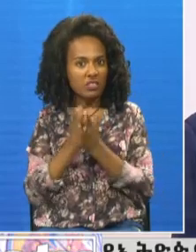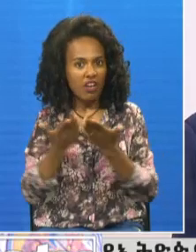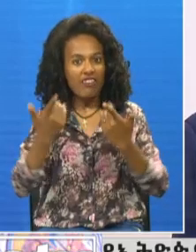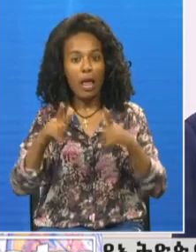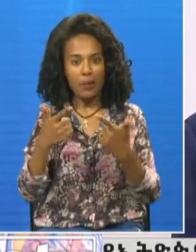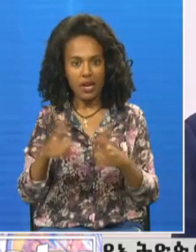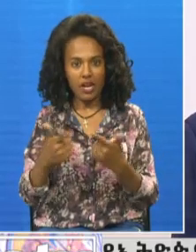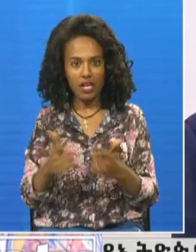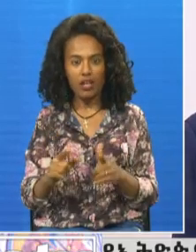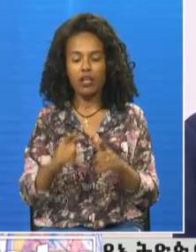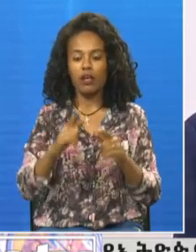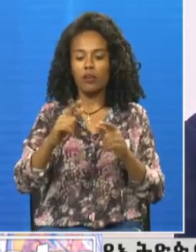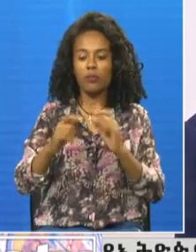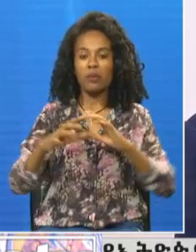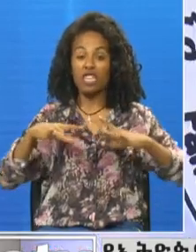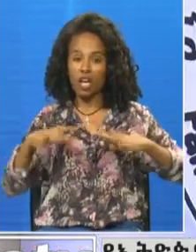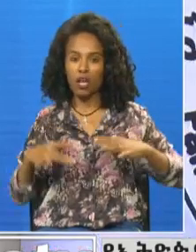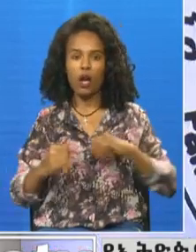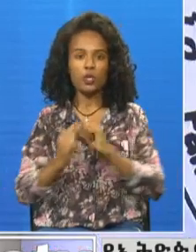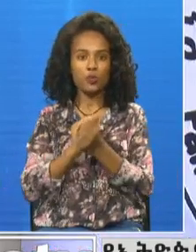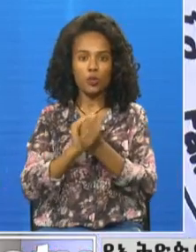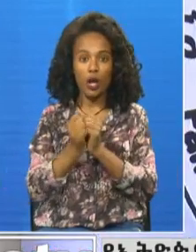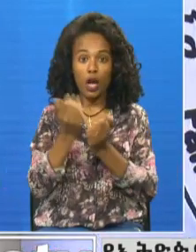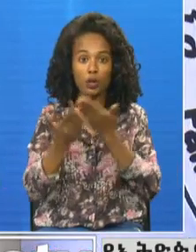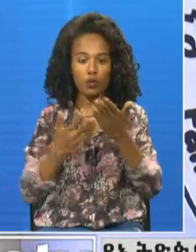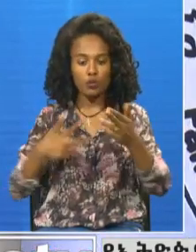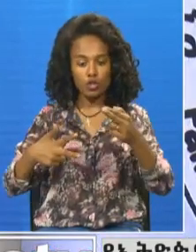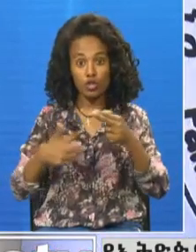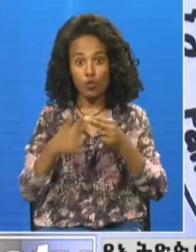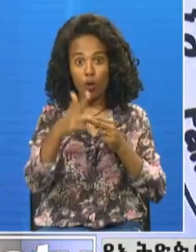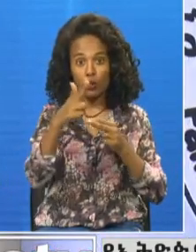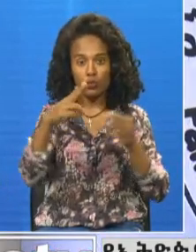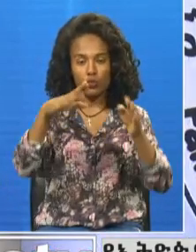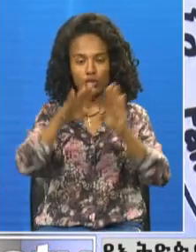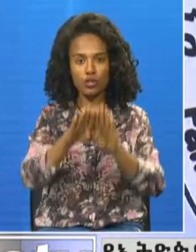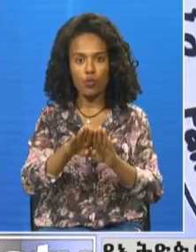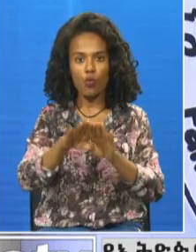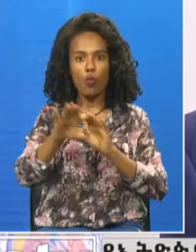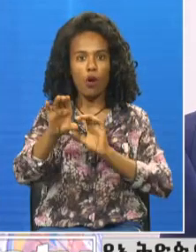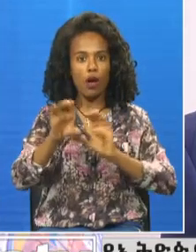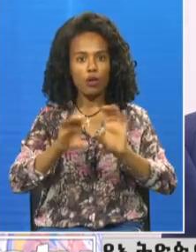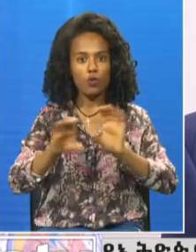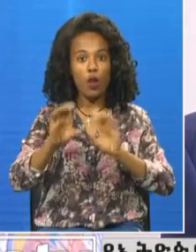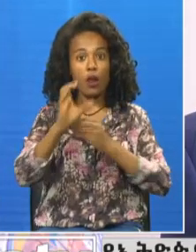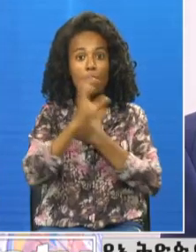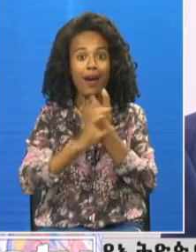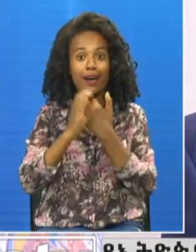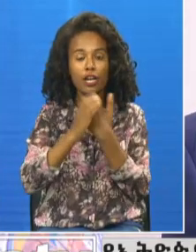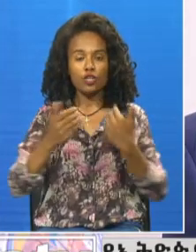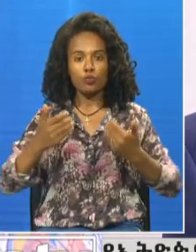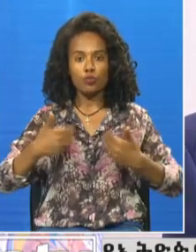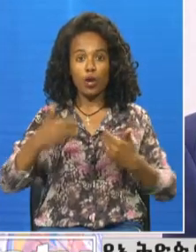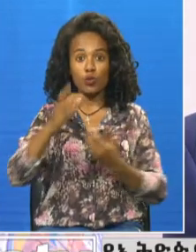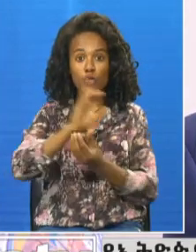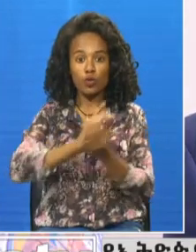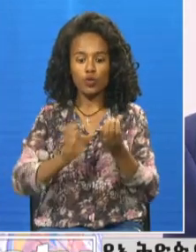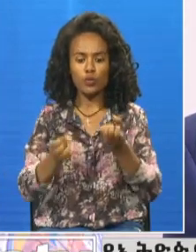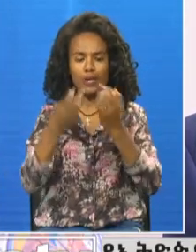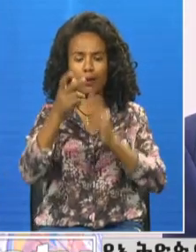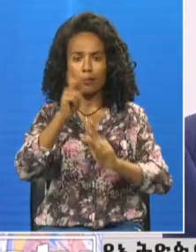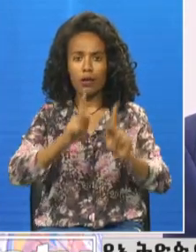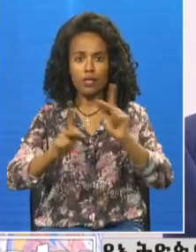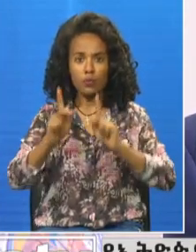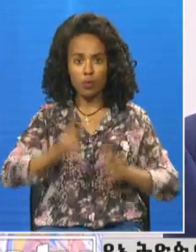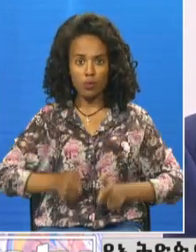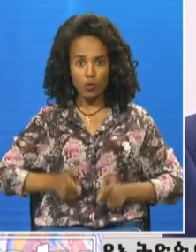እንደዘገበው የኢትዮጵያ ቤተሰብ መምሪያ ማህበር የክሊኒካል ሰርቪስ ዳይሬክተር በቀጣይ የወረርሽኙን ስርጭት ለመግታት የሚሰሩ